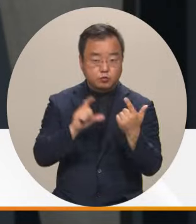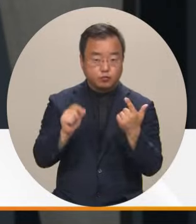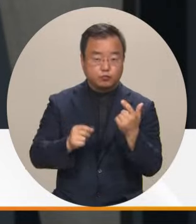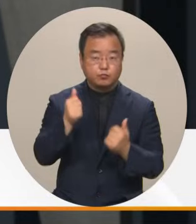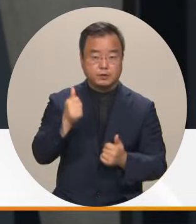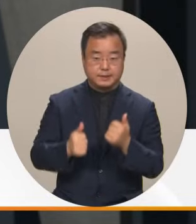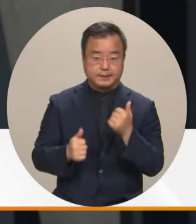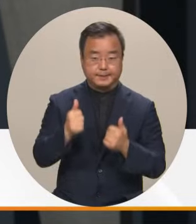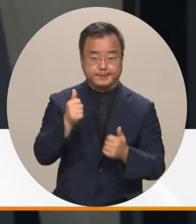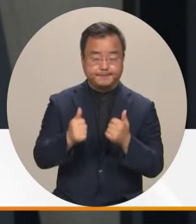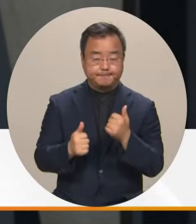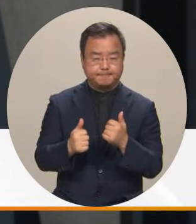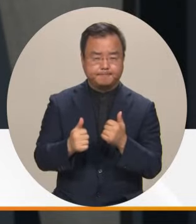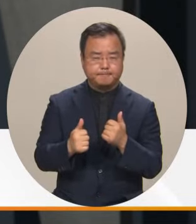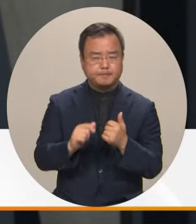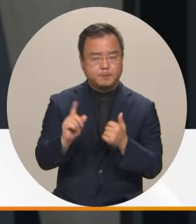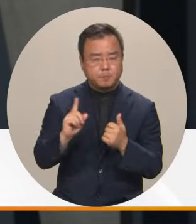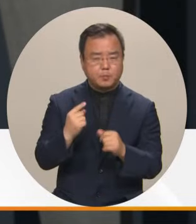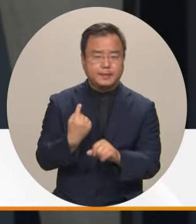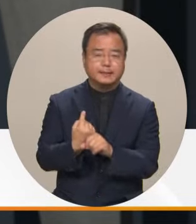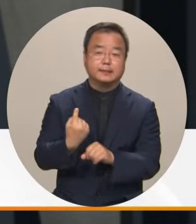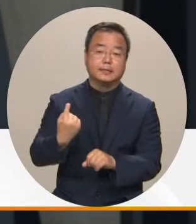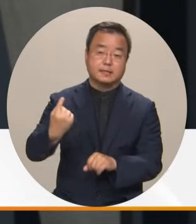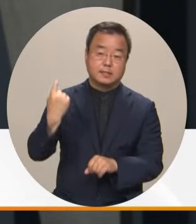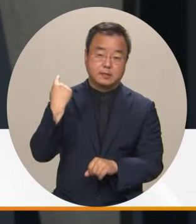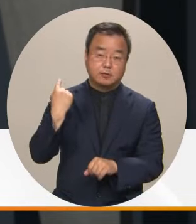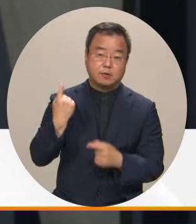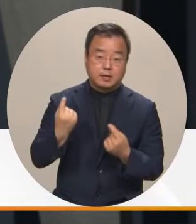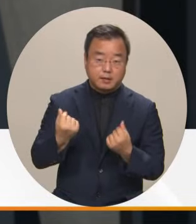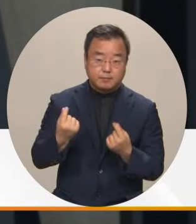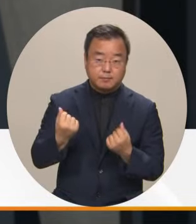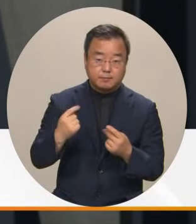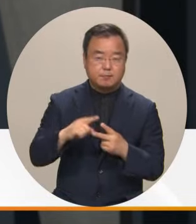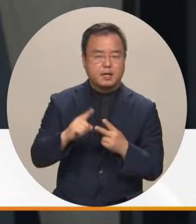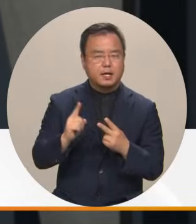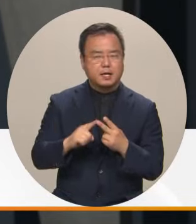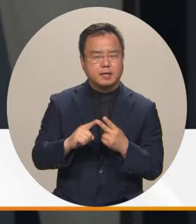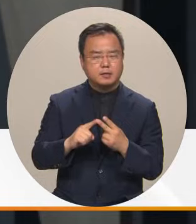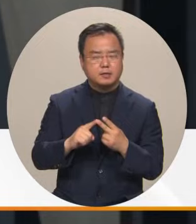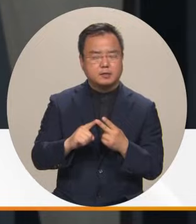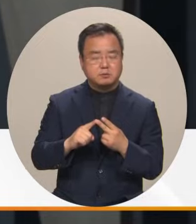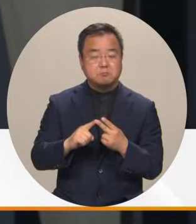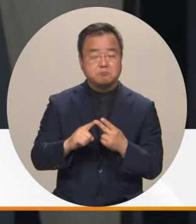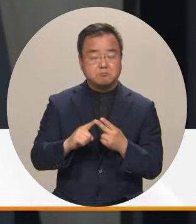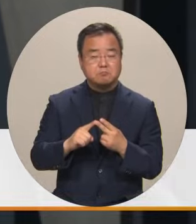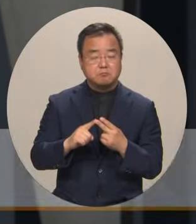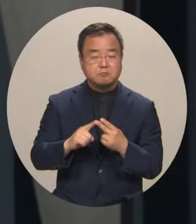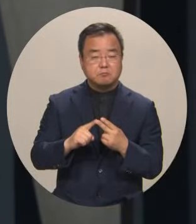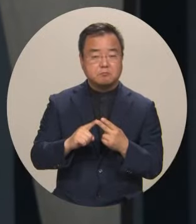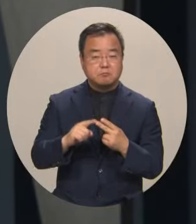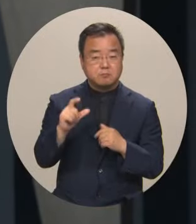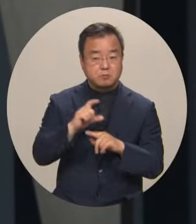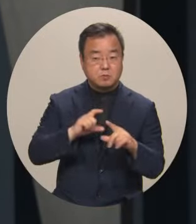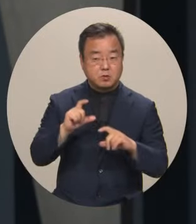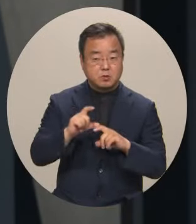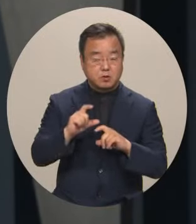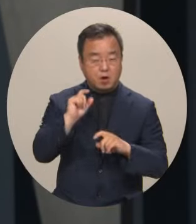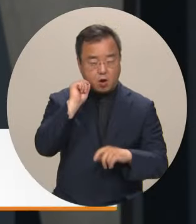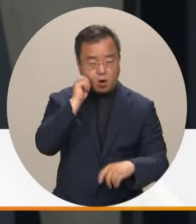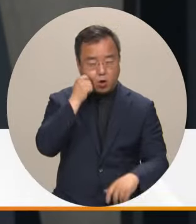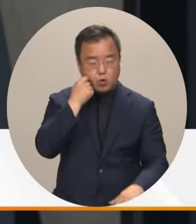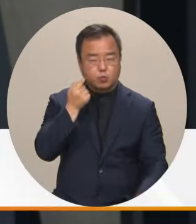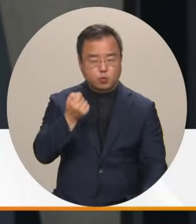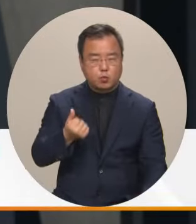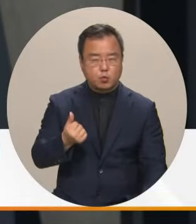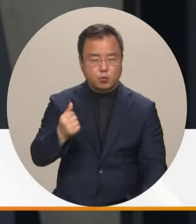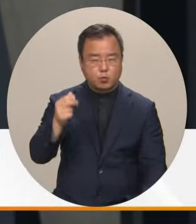평가는 작년 수능과 비슷하거나 약간 어렵게 출제된 것으로 저희가